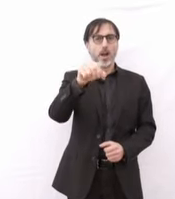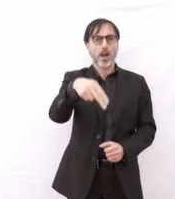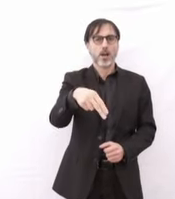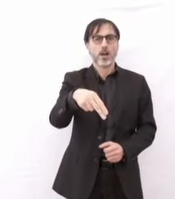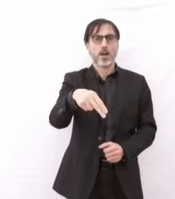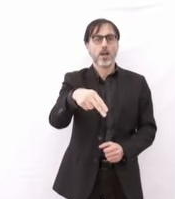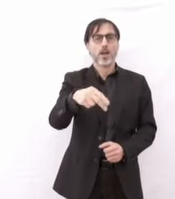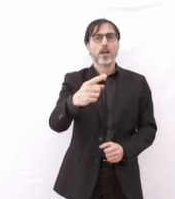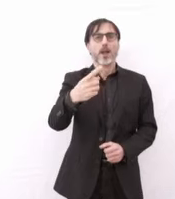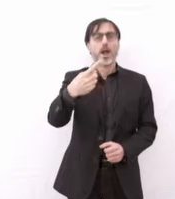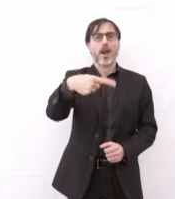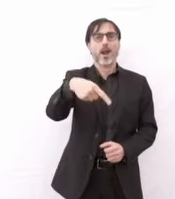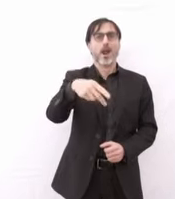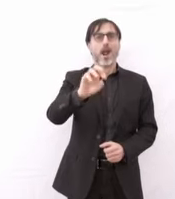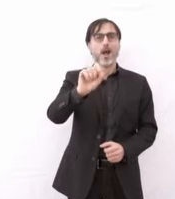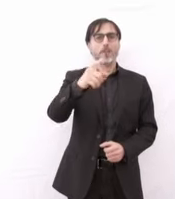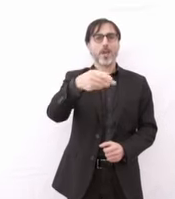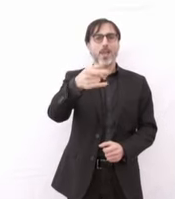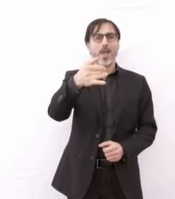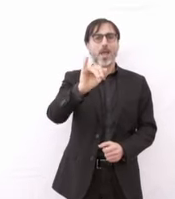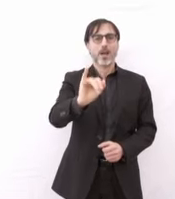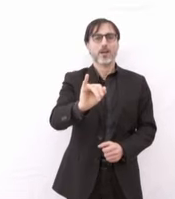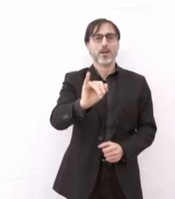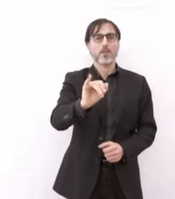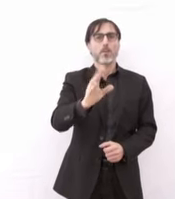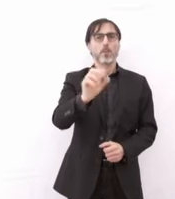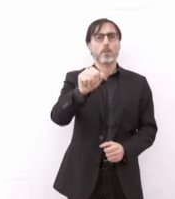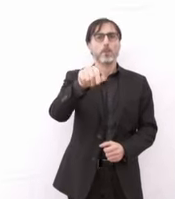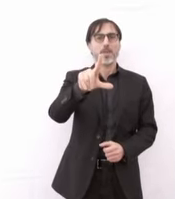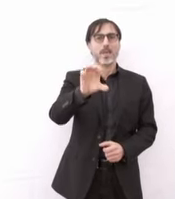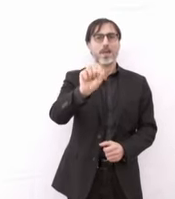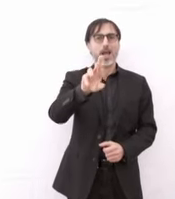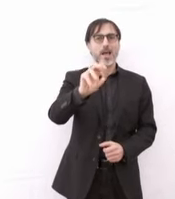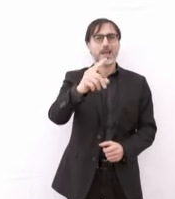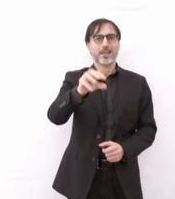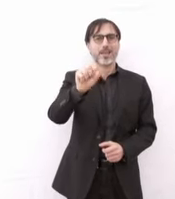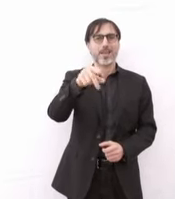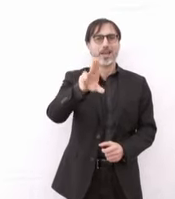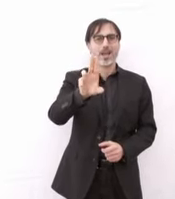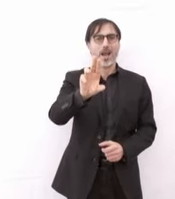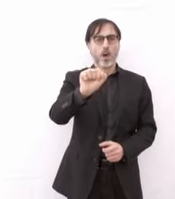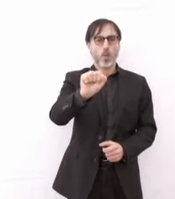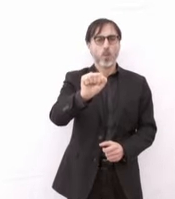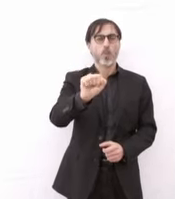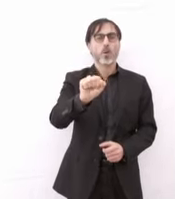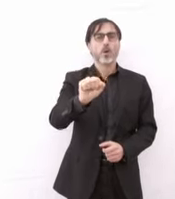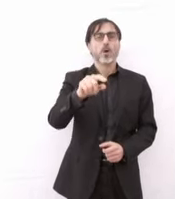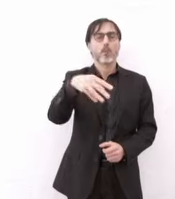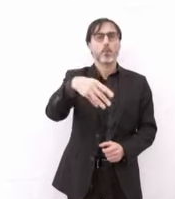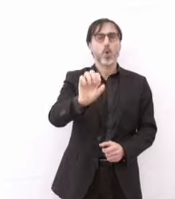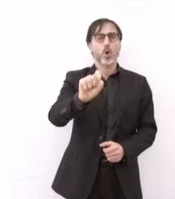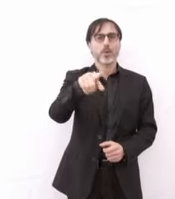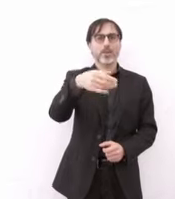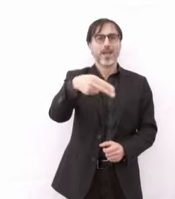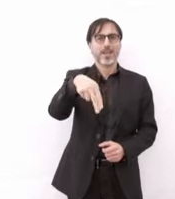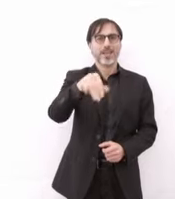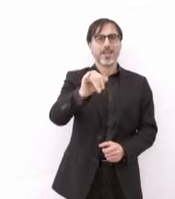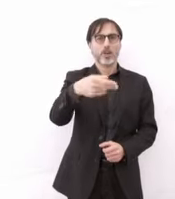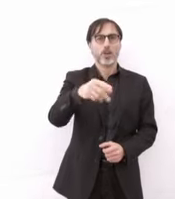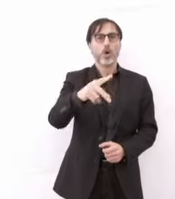Domenico Gabriele, Petru Bilardenau, Gaetano Montanino, Nicola